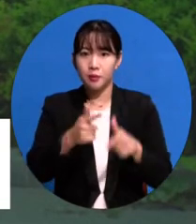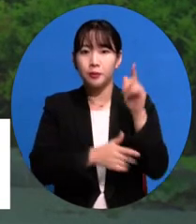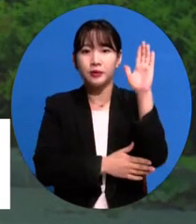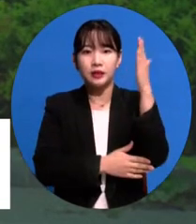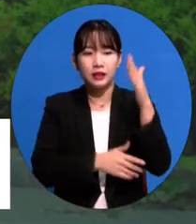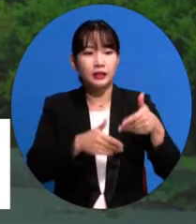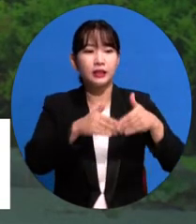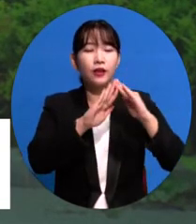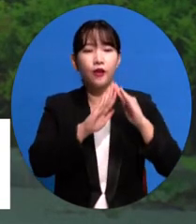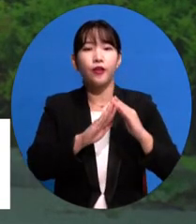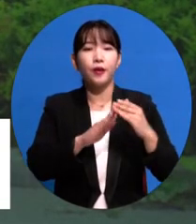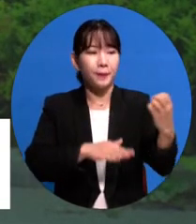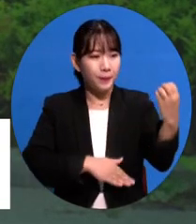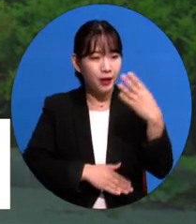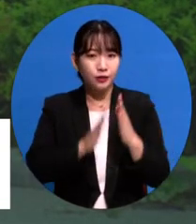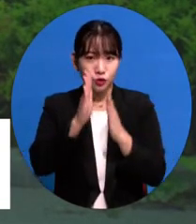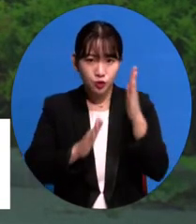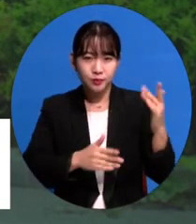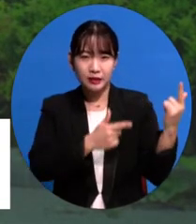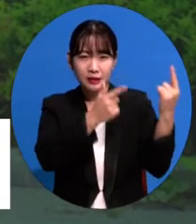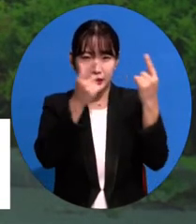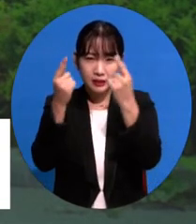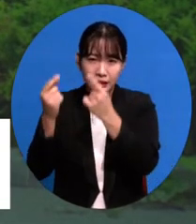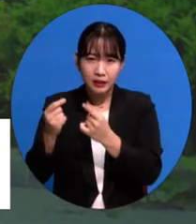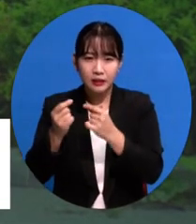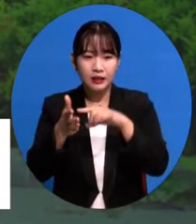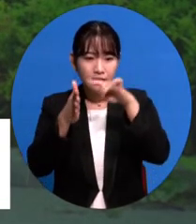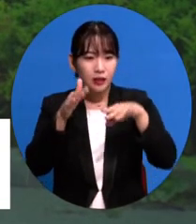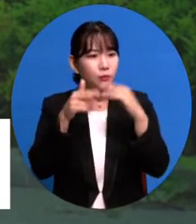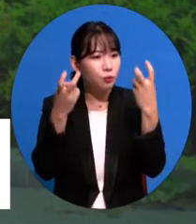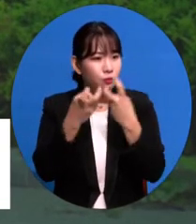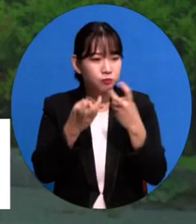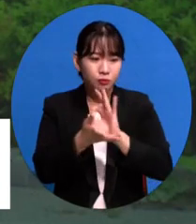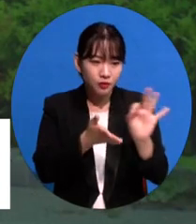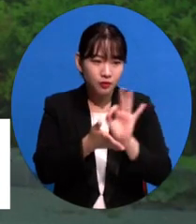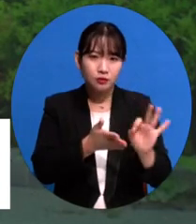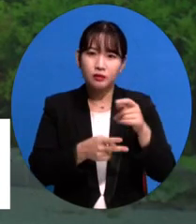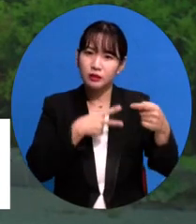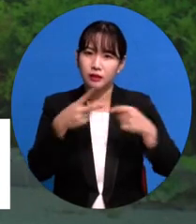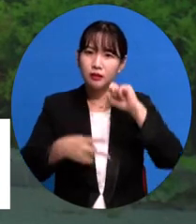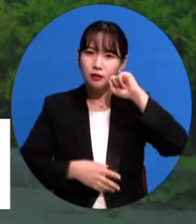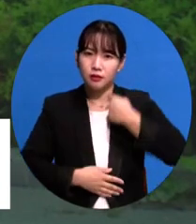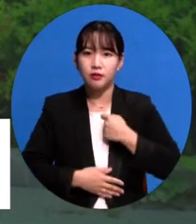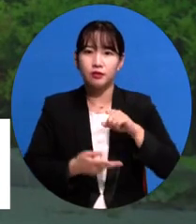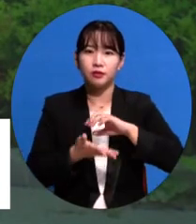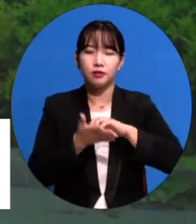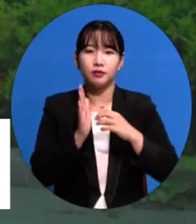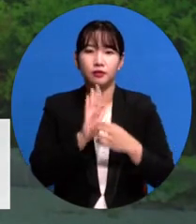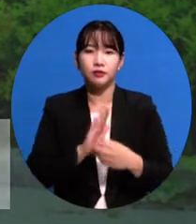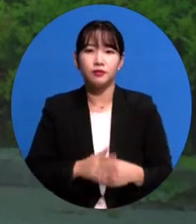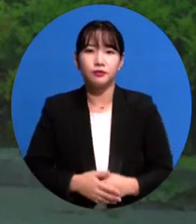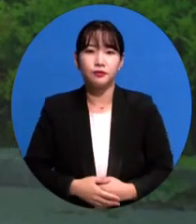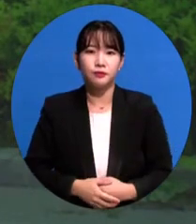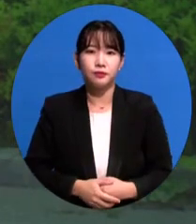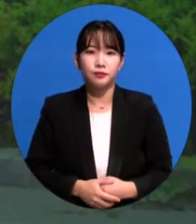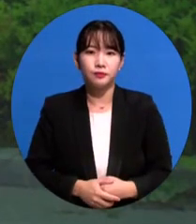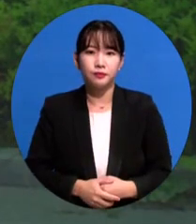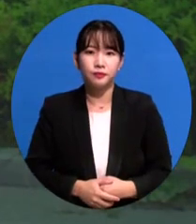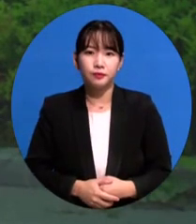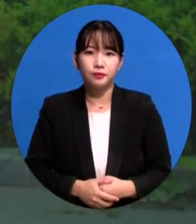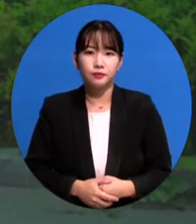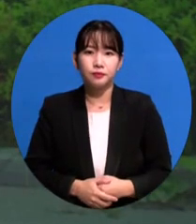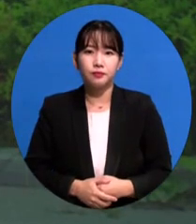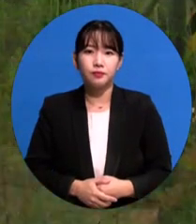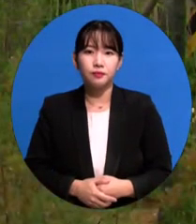목포시가 조성했다고 하는 숲들은 한결같이 혈세를 어떻게 썼는지 이해가 가지 않을 정도입니다. 양현승 기자가